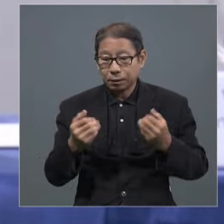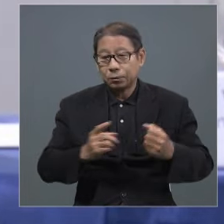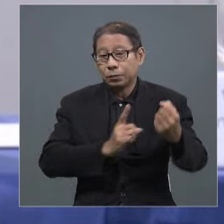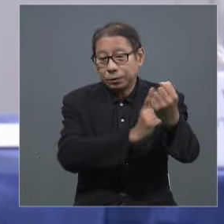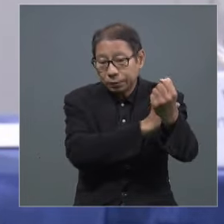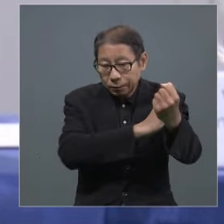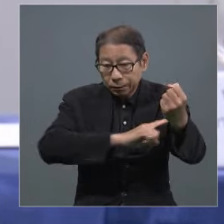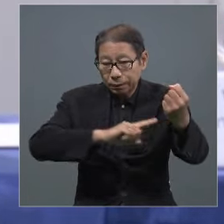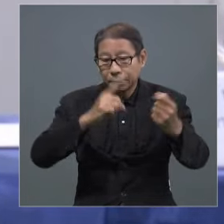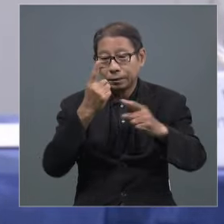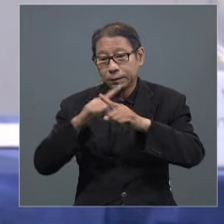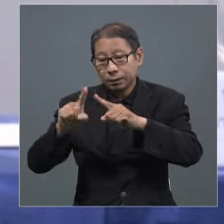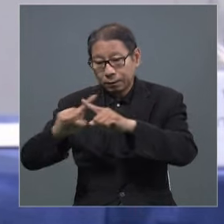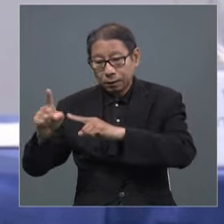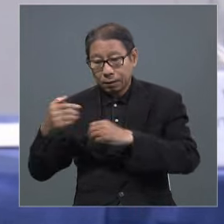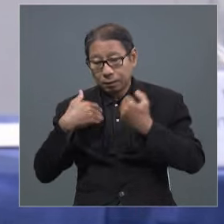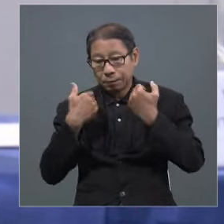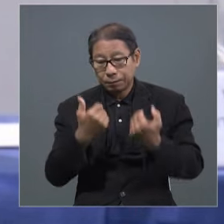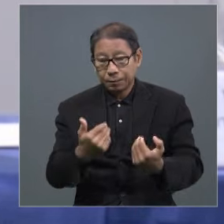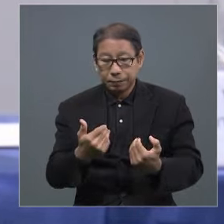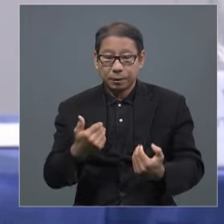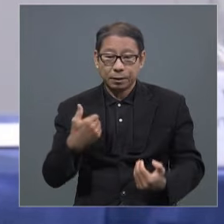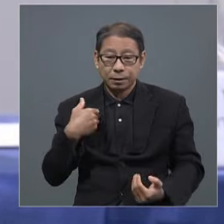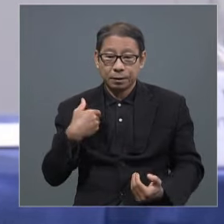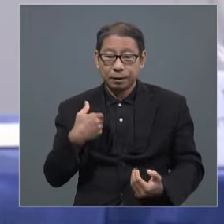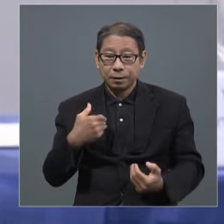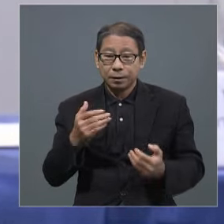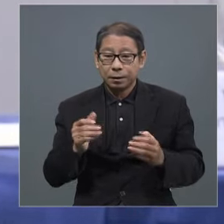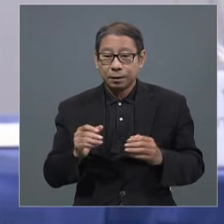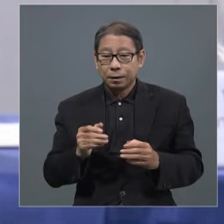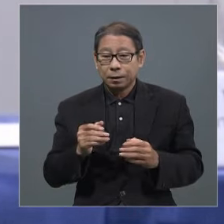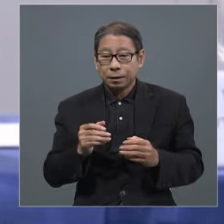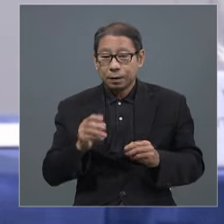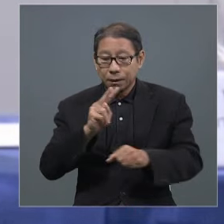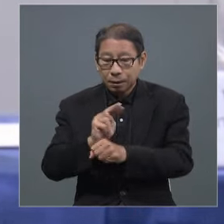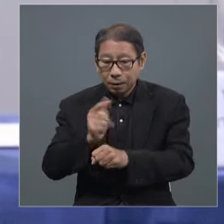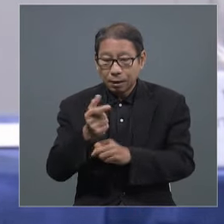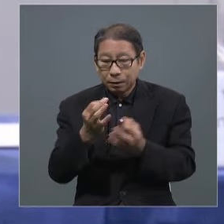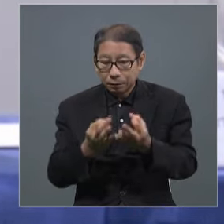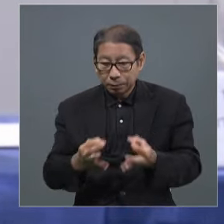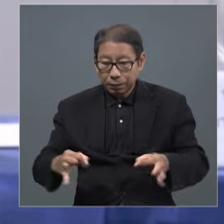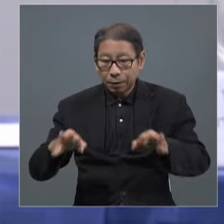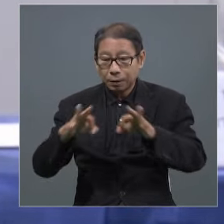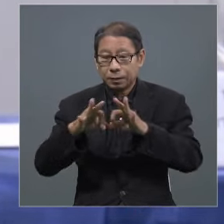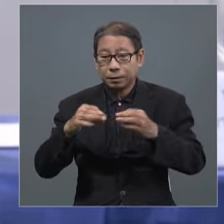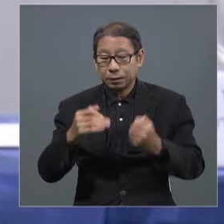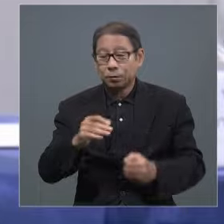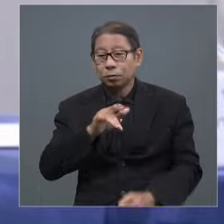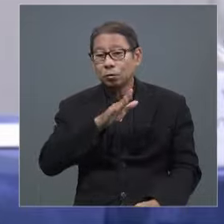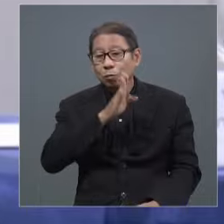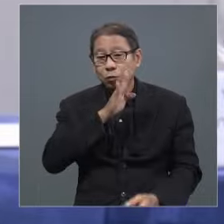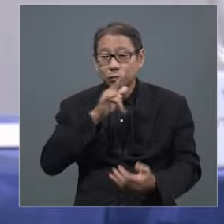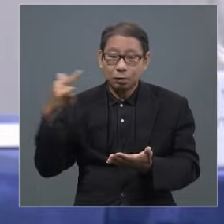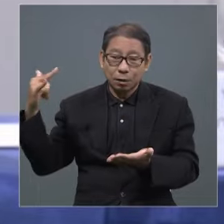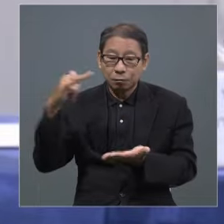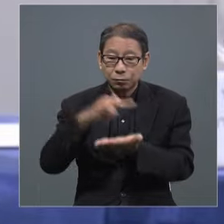านาเนี่ยที่จะมีเรื่องของเฟสติวัลต่างๆที่จะเกิดขึ้นในอีสเทิร์นซีบอร์ดเนี่ยถ้าเกิดไม่มีสนามบินมันก็ลำบากขึ้